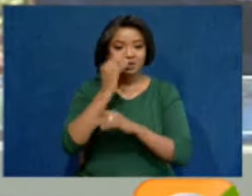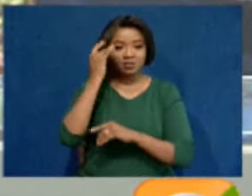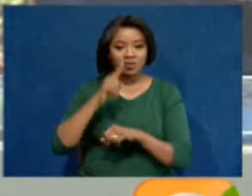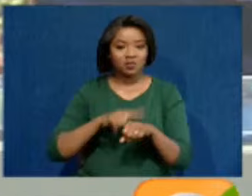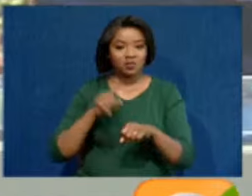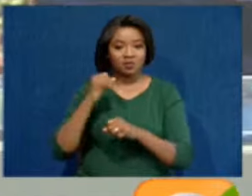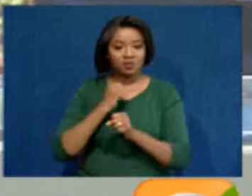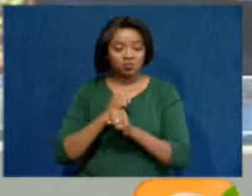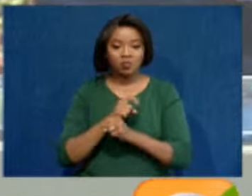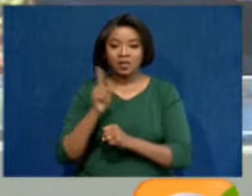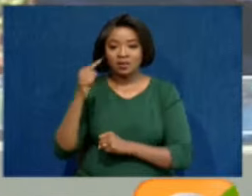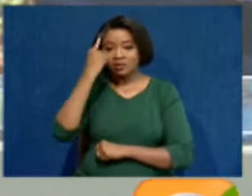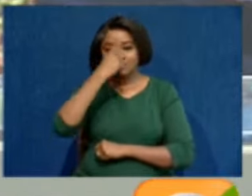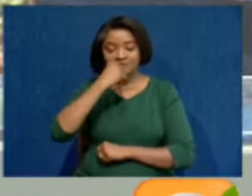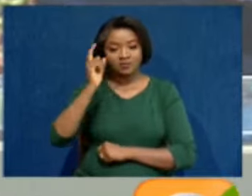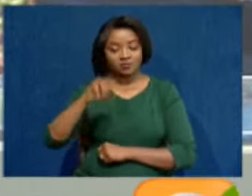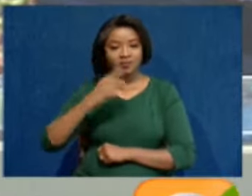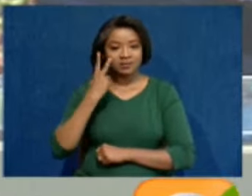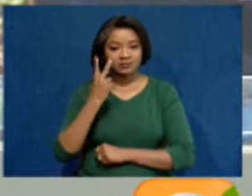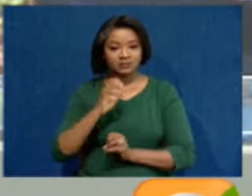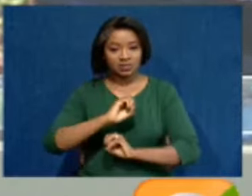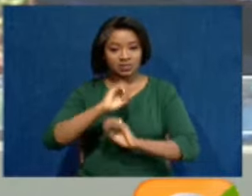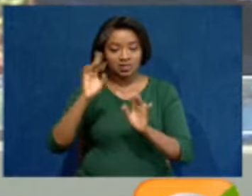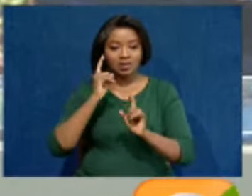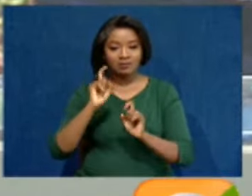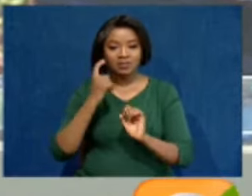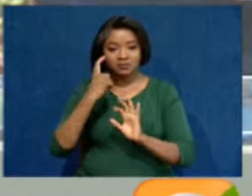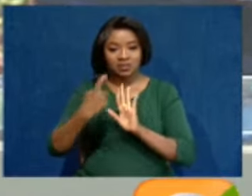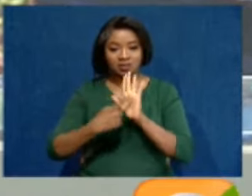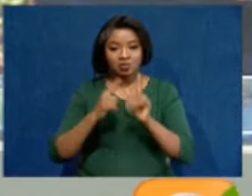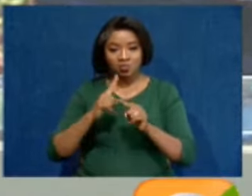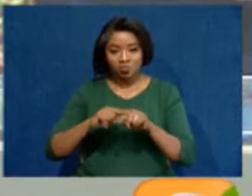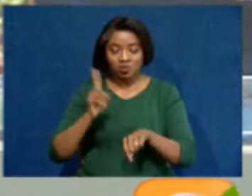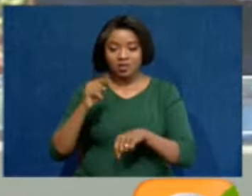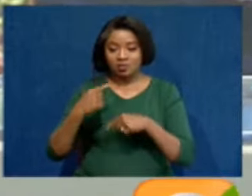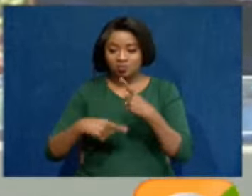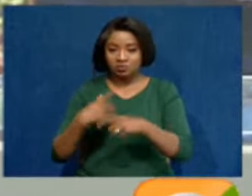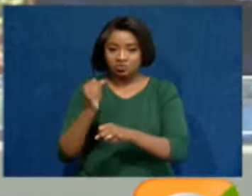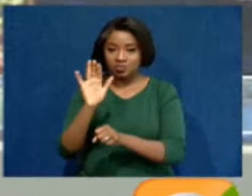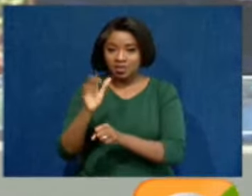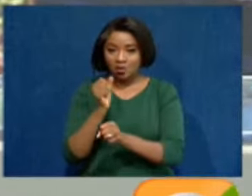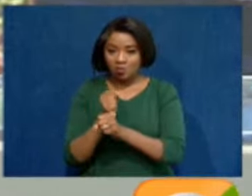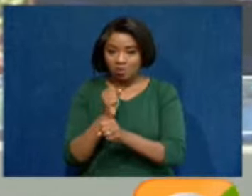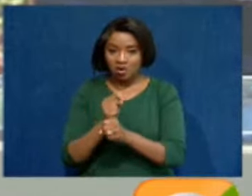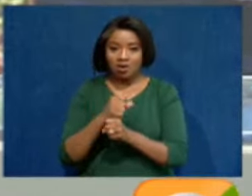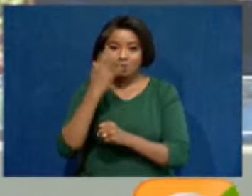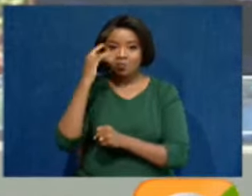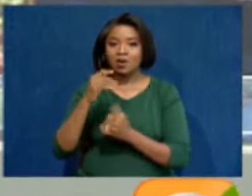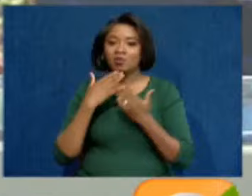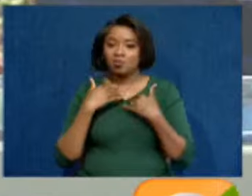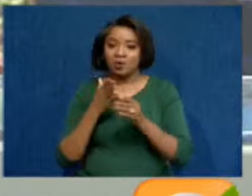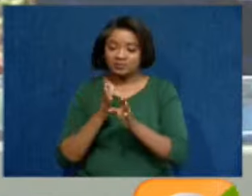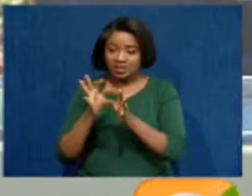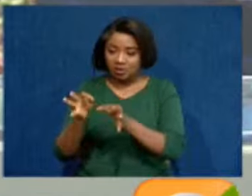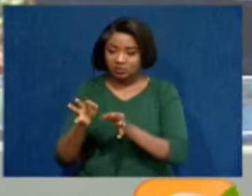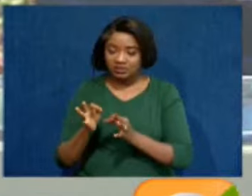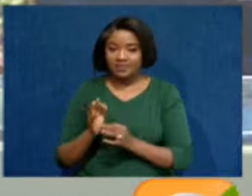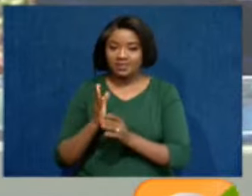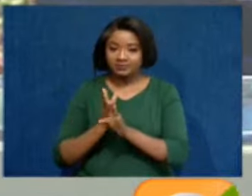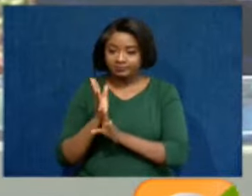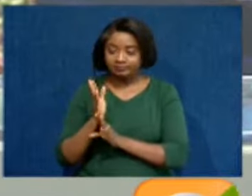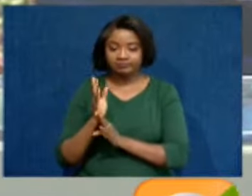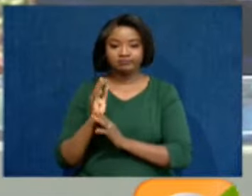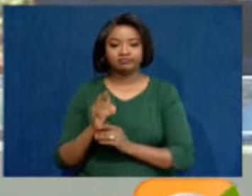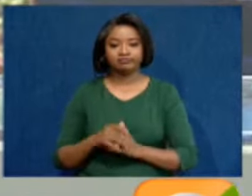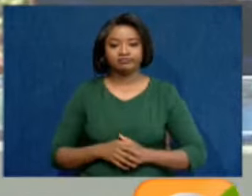maafisa hawa wametakiwa kujiweka wazi na kutambuliwa wanapoendesha kazi zao ili kuhakikisha uwajibikaji, kama anavyotuarifu